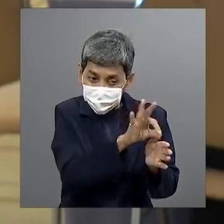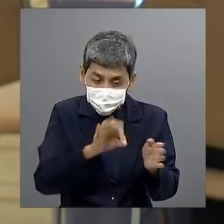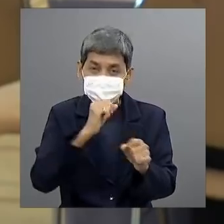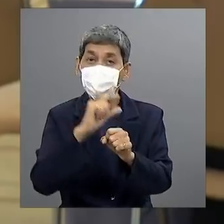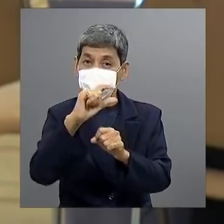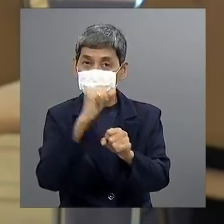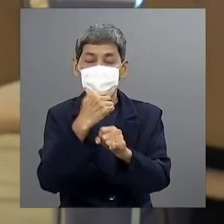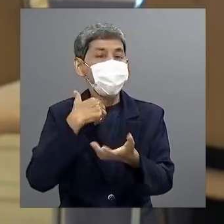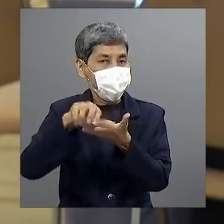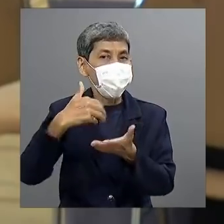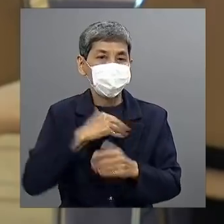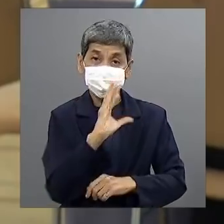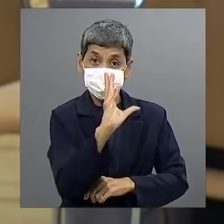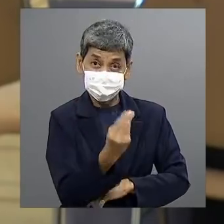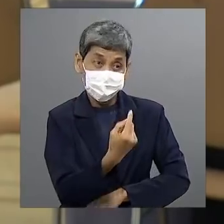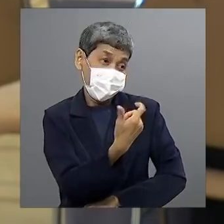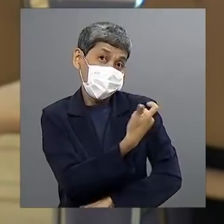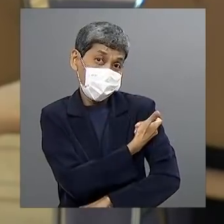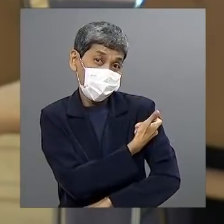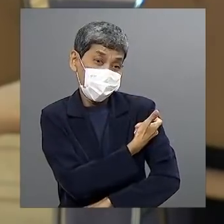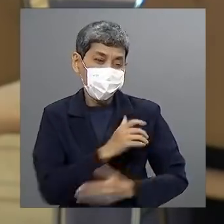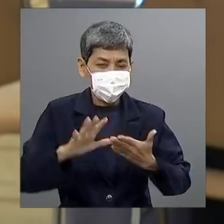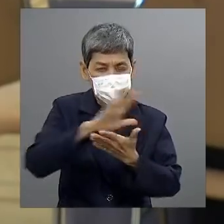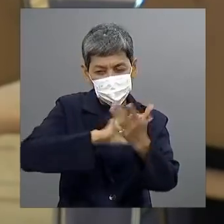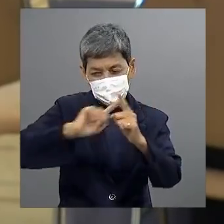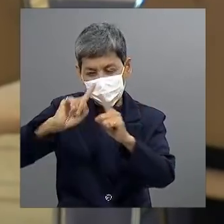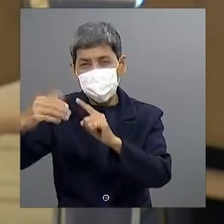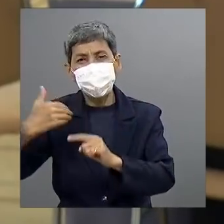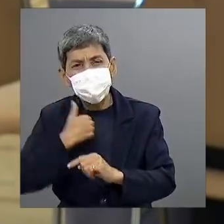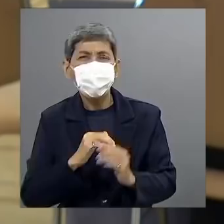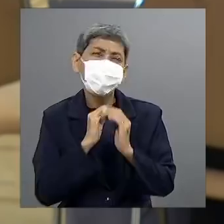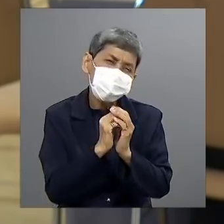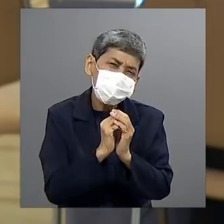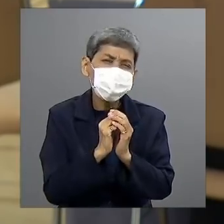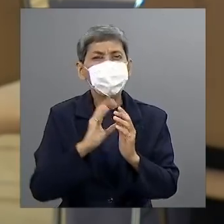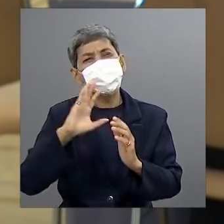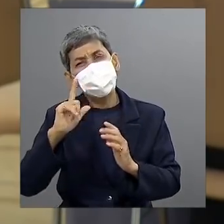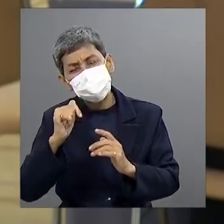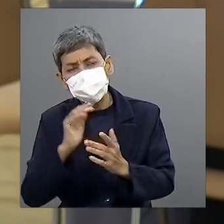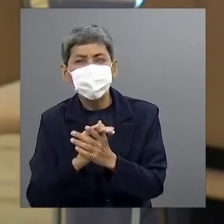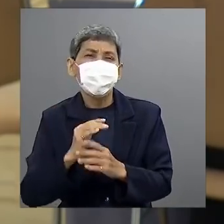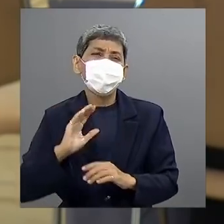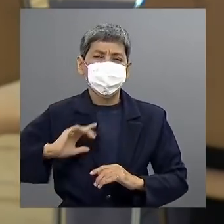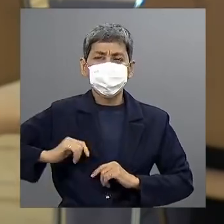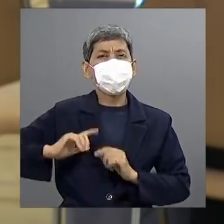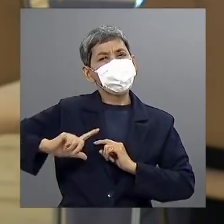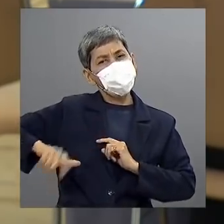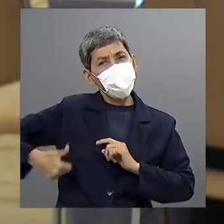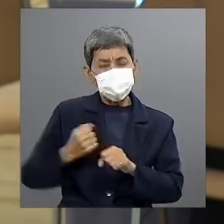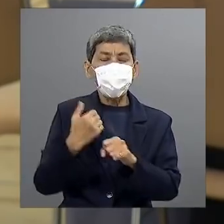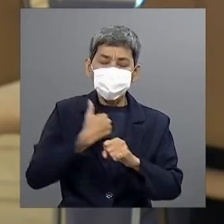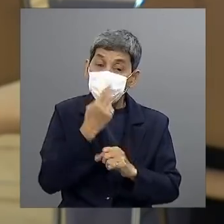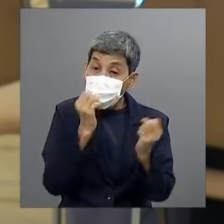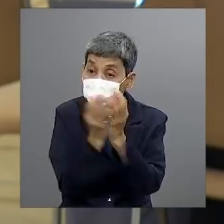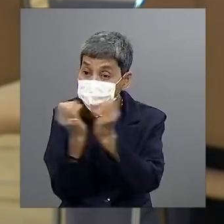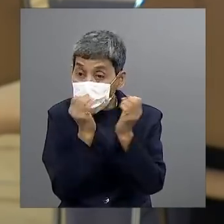าฉีดเข้าไปหลายประเทศเลยทีเดียวค่ะไม่ว่าจะเป็นประเทศจีนชิลีศรีลังกานะคะอัตราส่วนที่จะพบผลข้างเคียงหรือว่าผลกระท